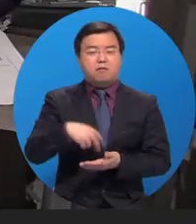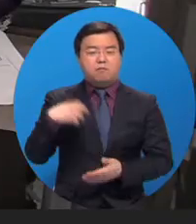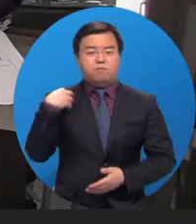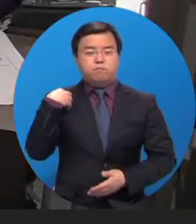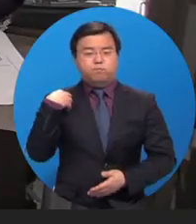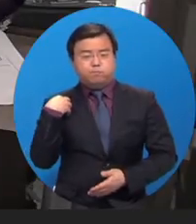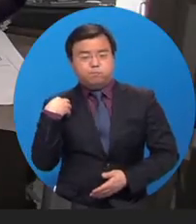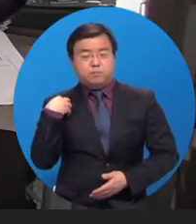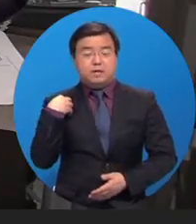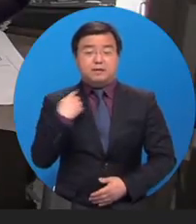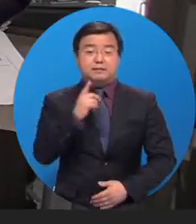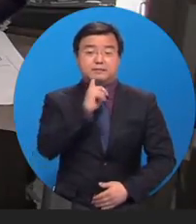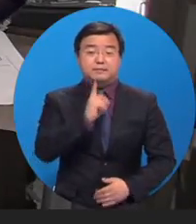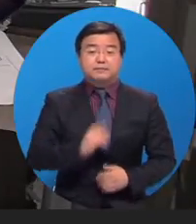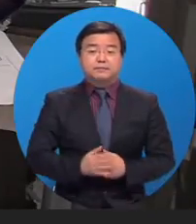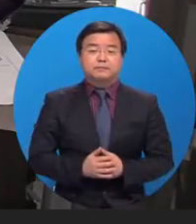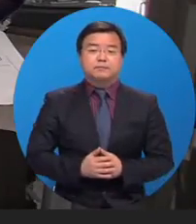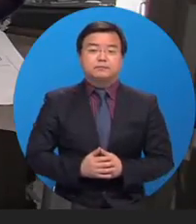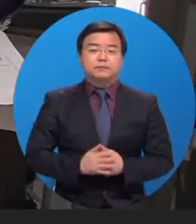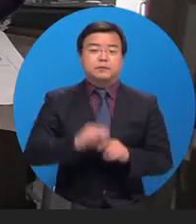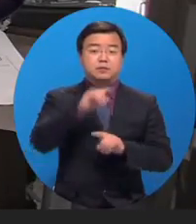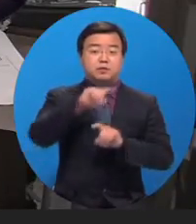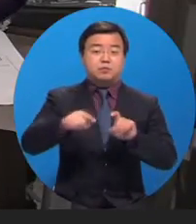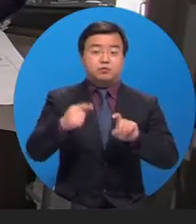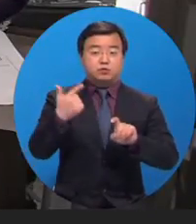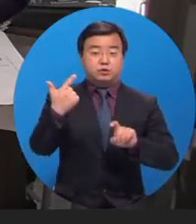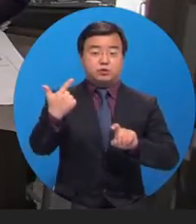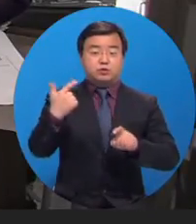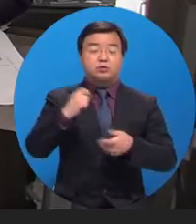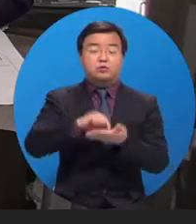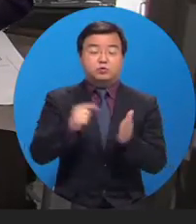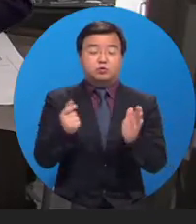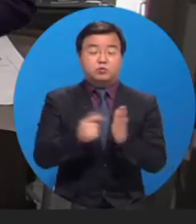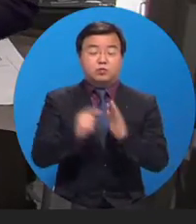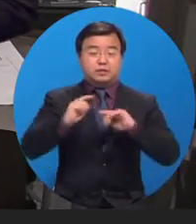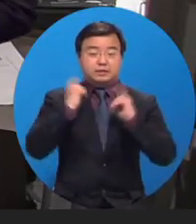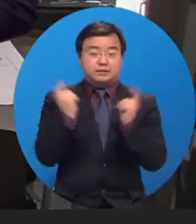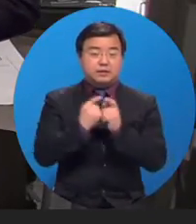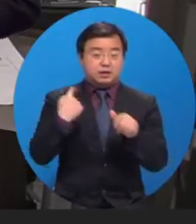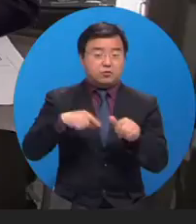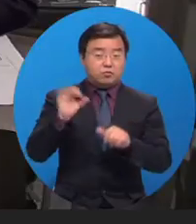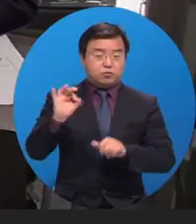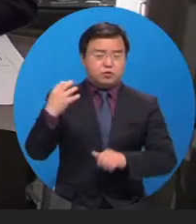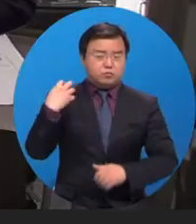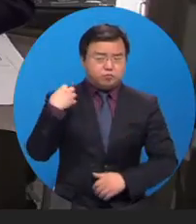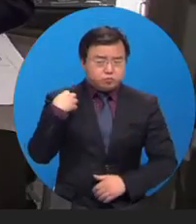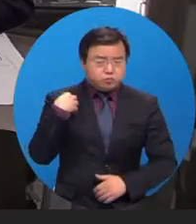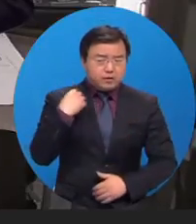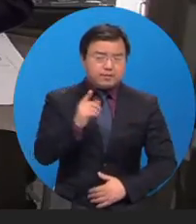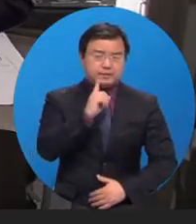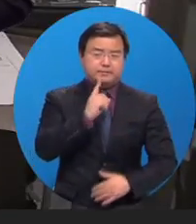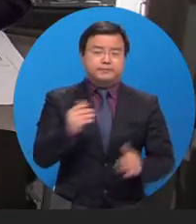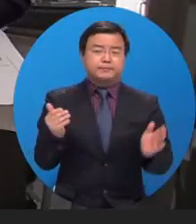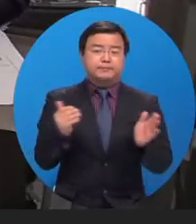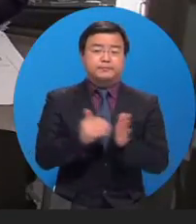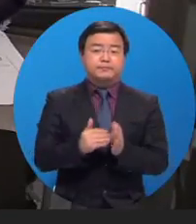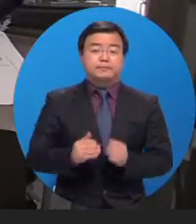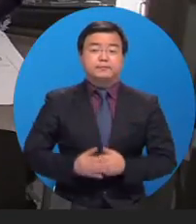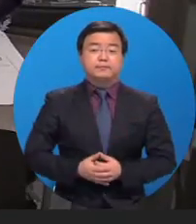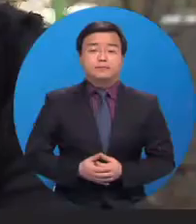하겠죠 10명 가운데 6명이 사교육비가 부담스럽다고 답했습니다